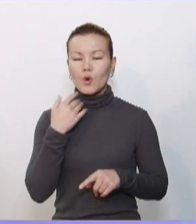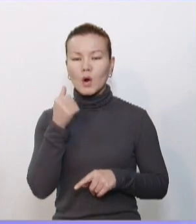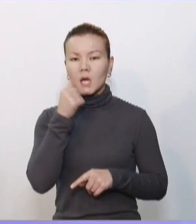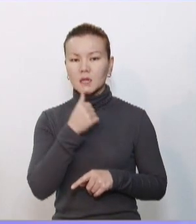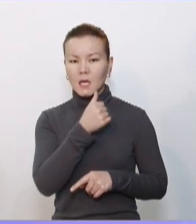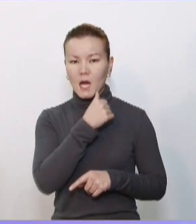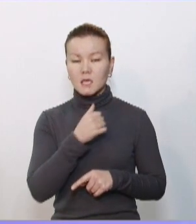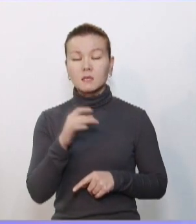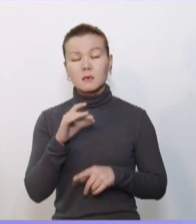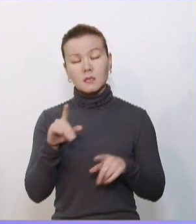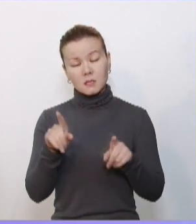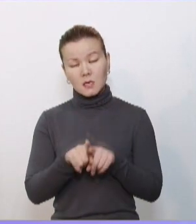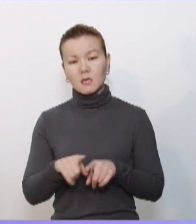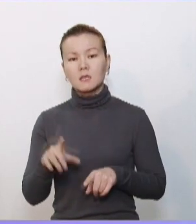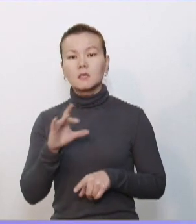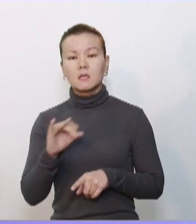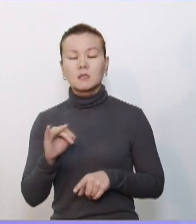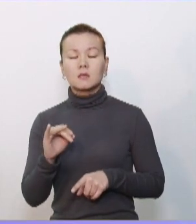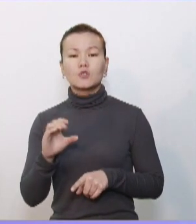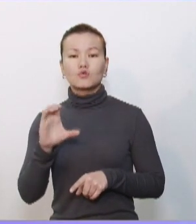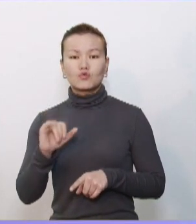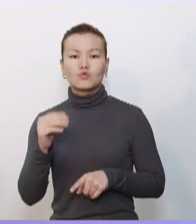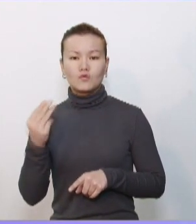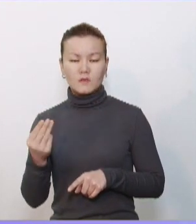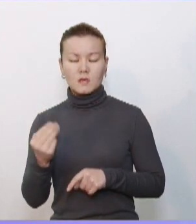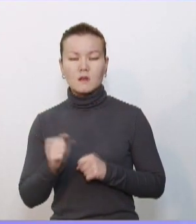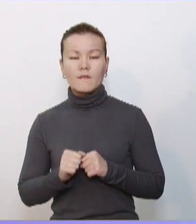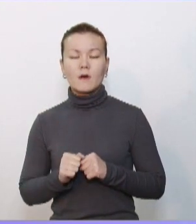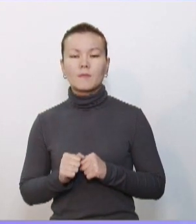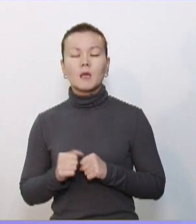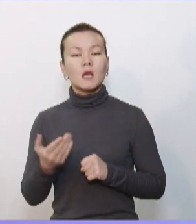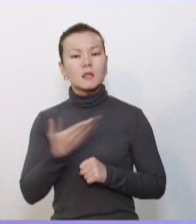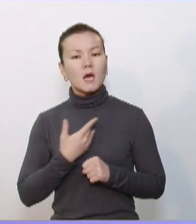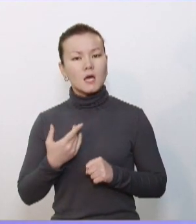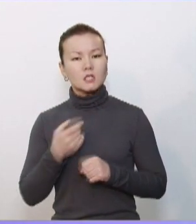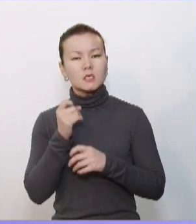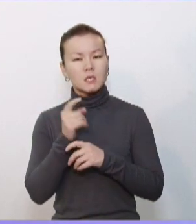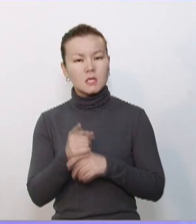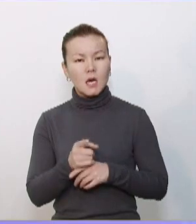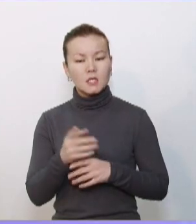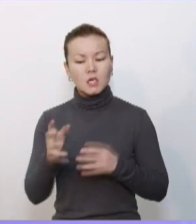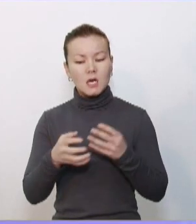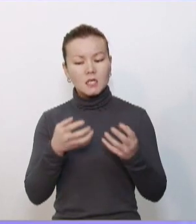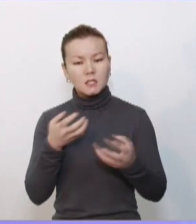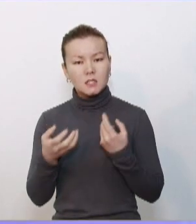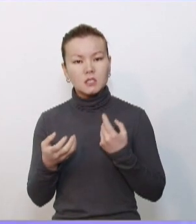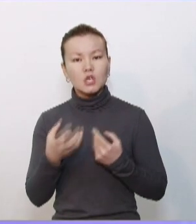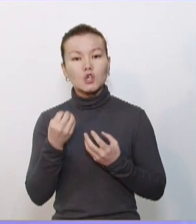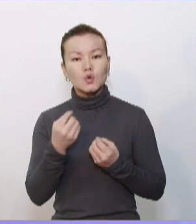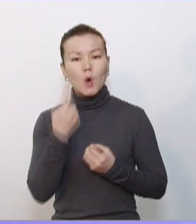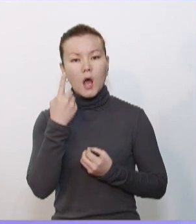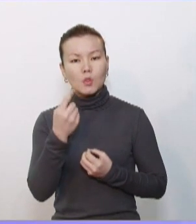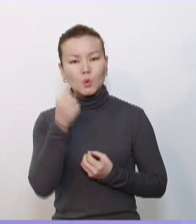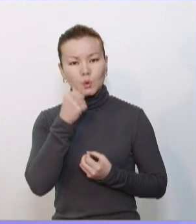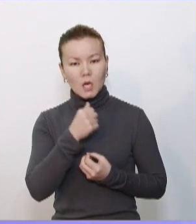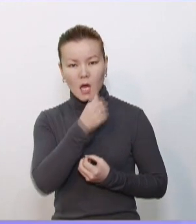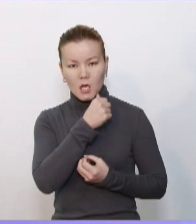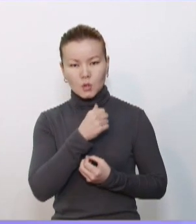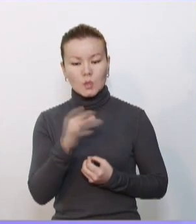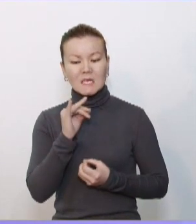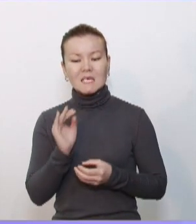имени существительного. Наша задача – раскрыть еще одну тайну